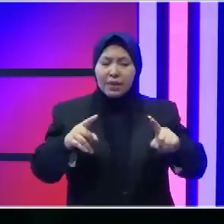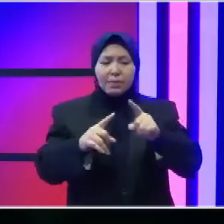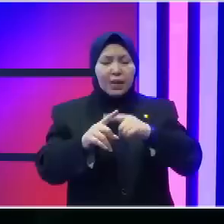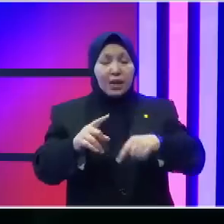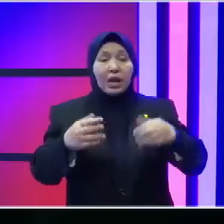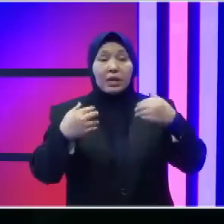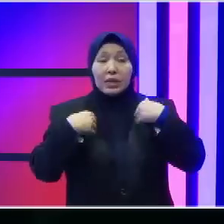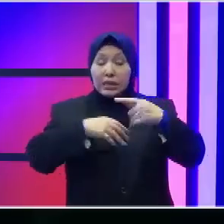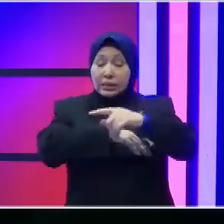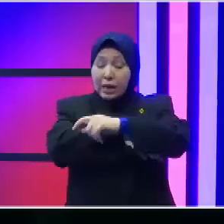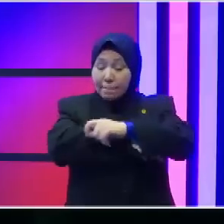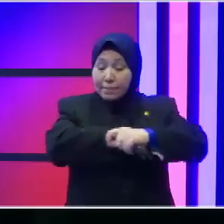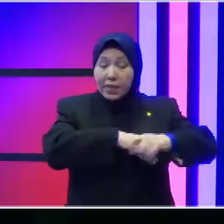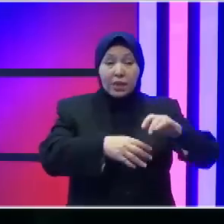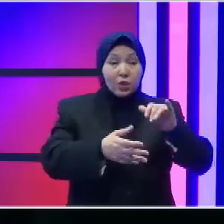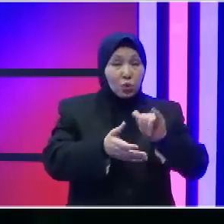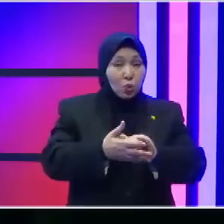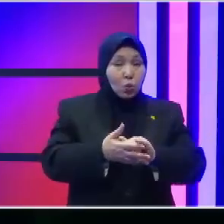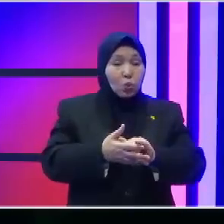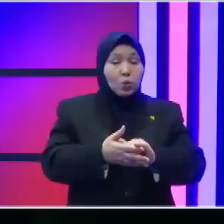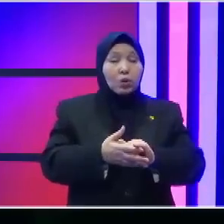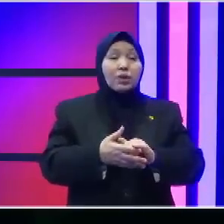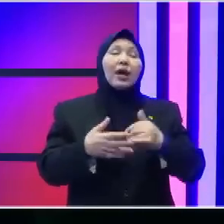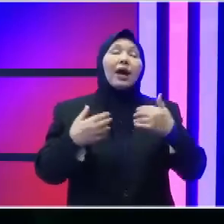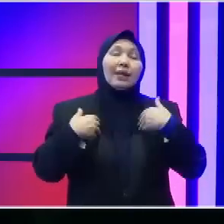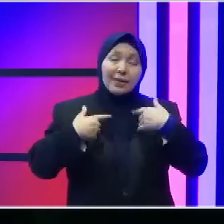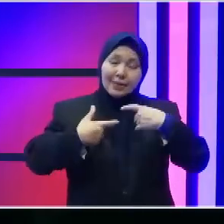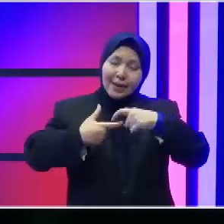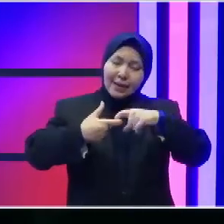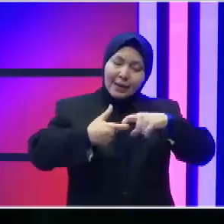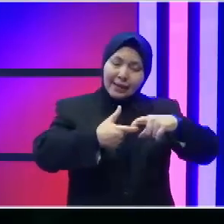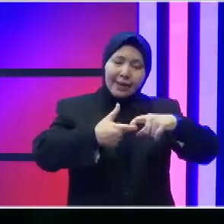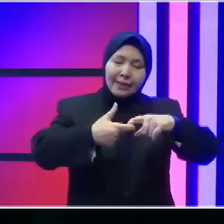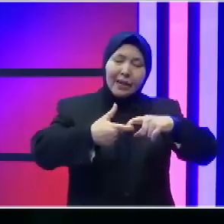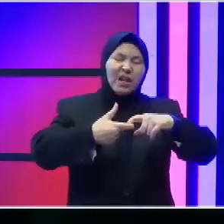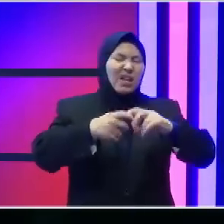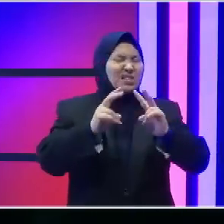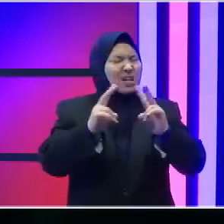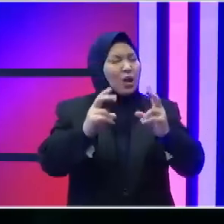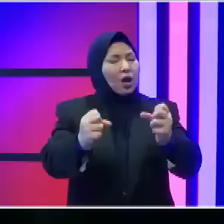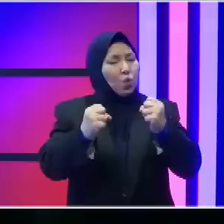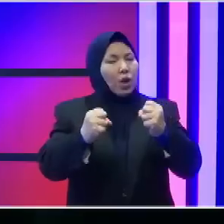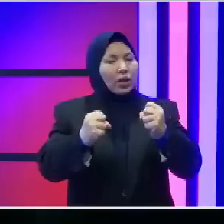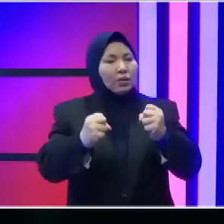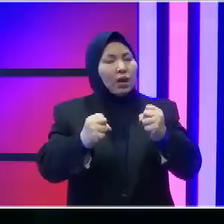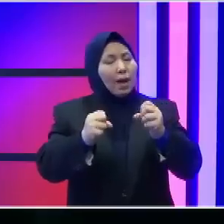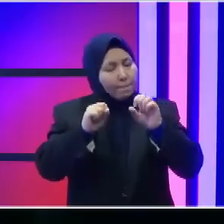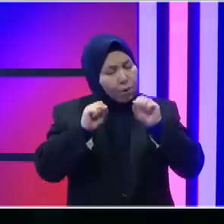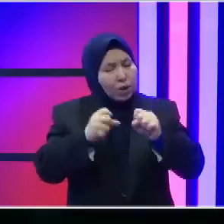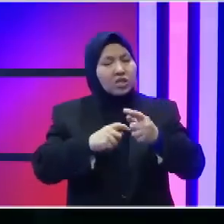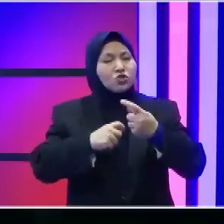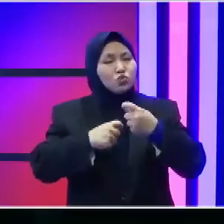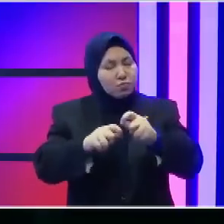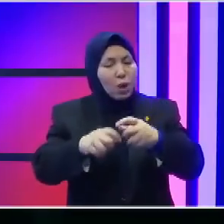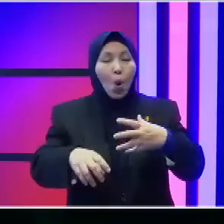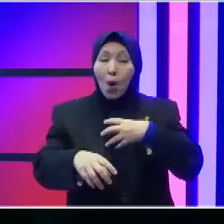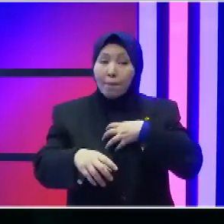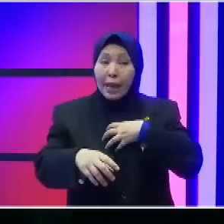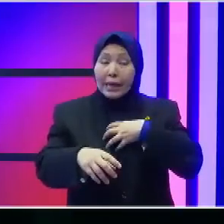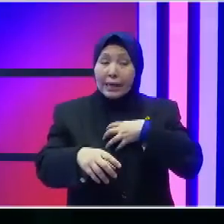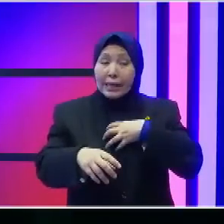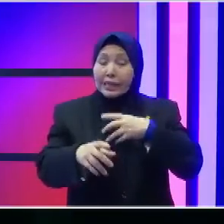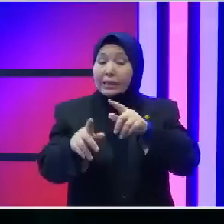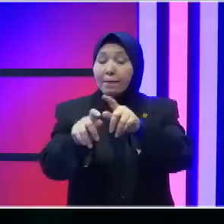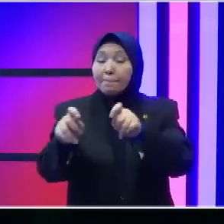dia berada di tepi itu, dia mempunyai kaitan yang amat mantap. Dan tuan-tuan mungkin boleh cuba komen sekali lagi di ruang komen